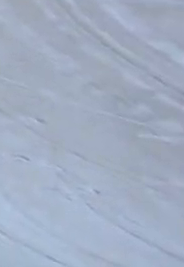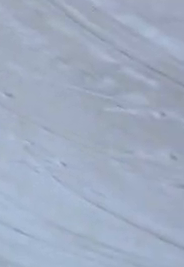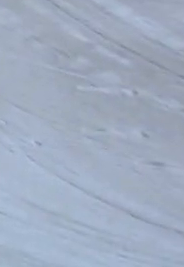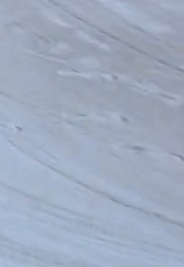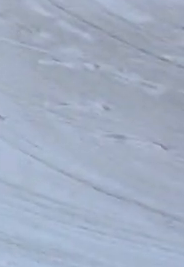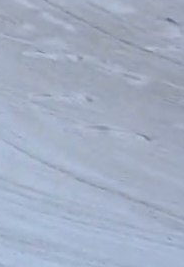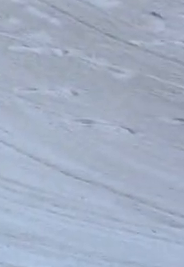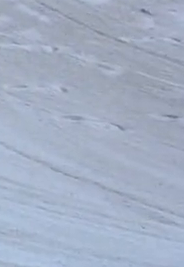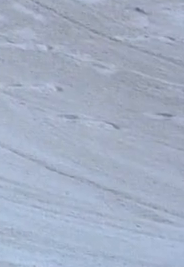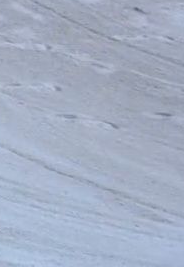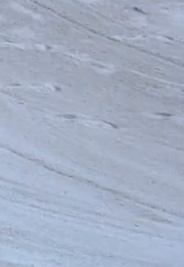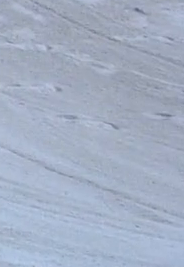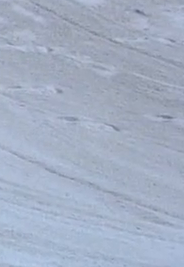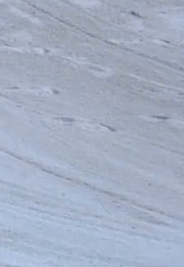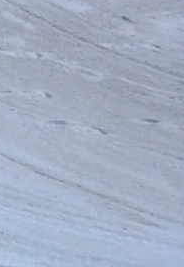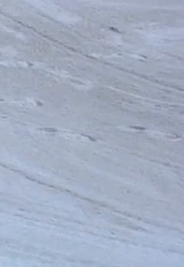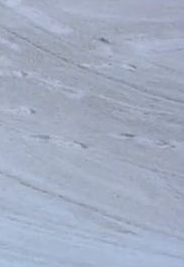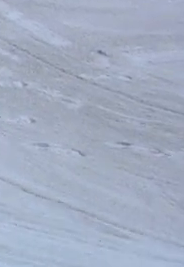오른쪽